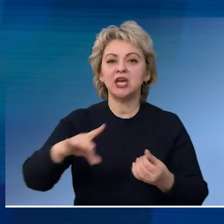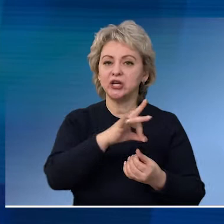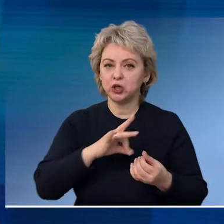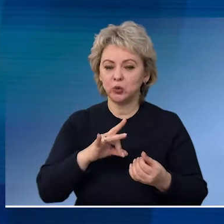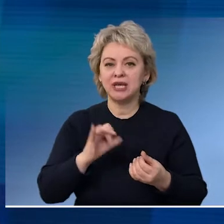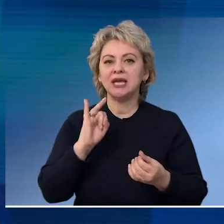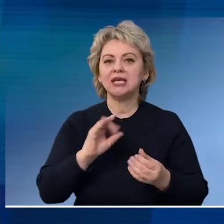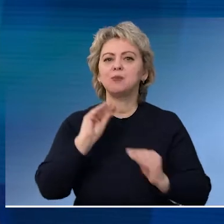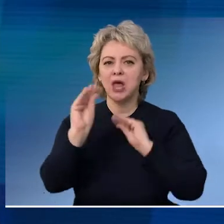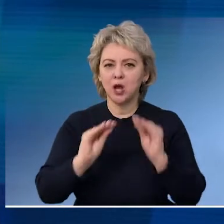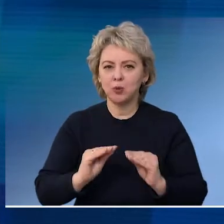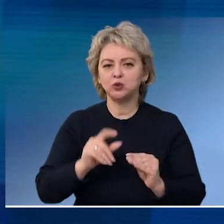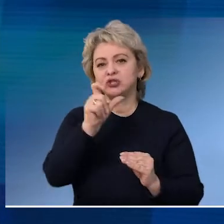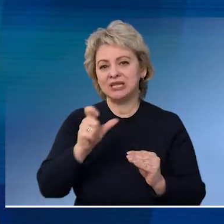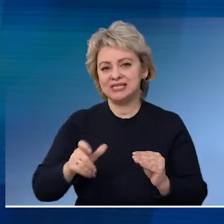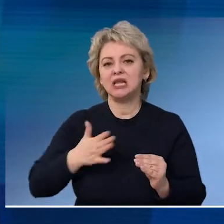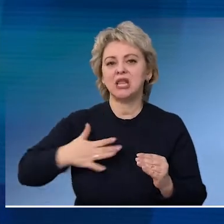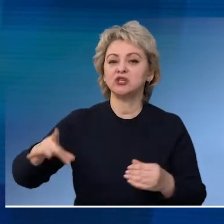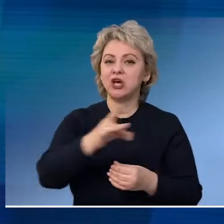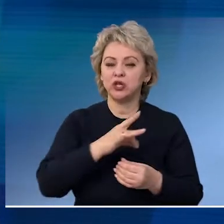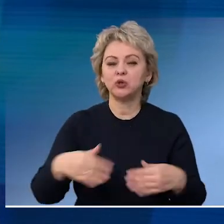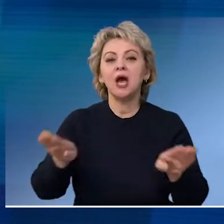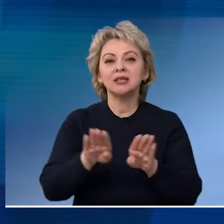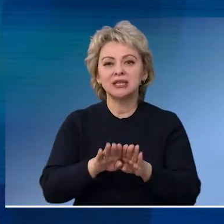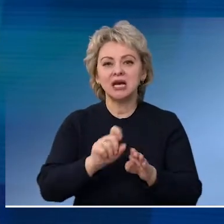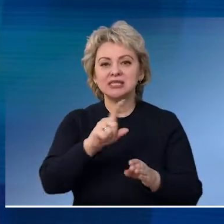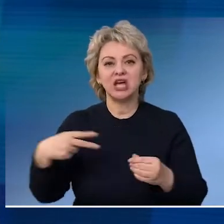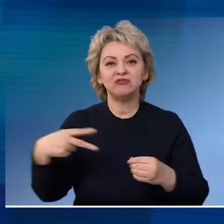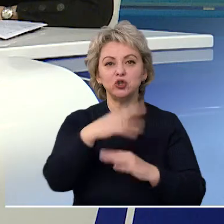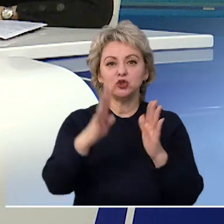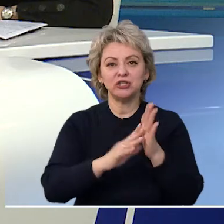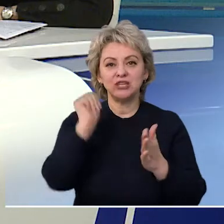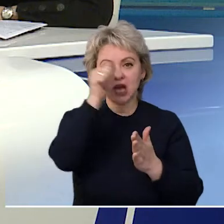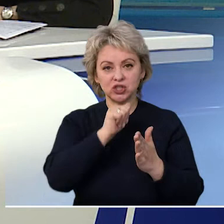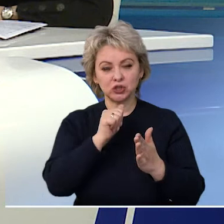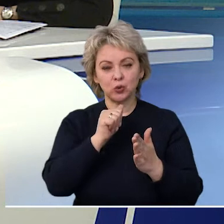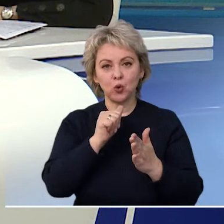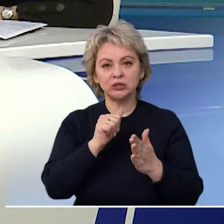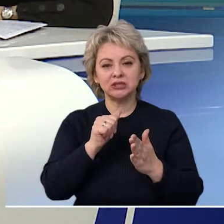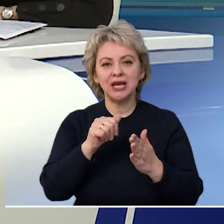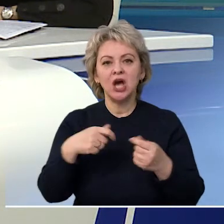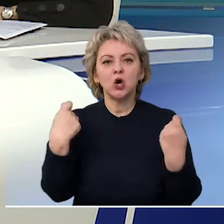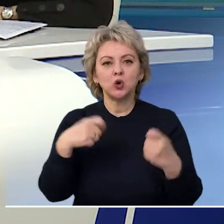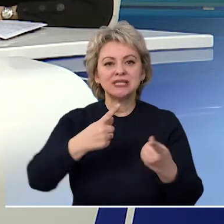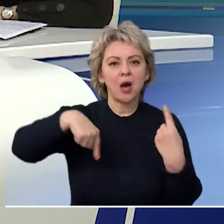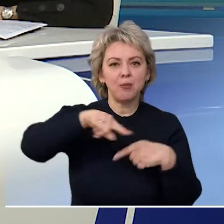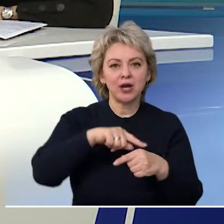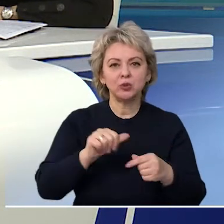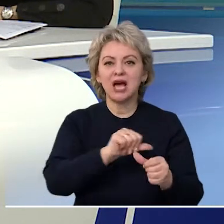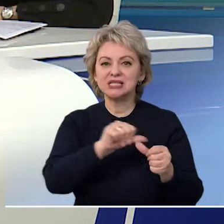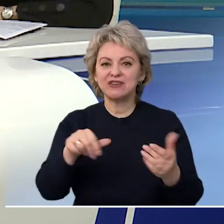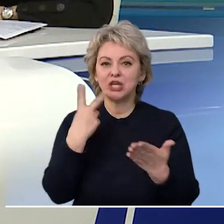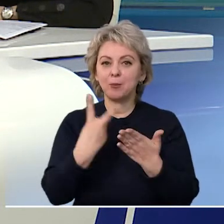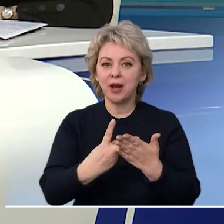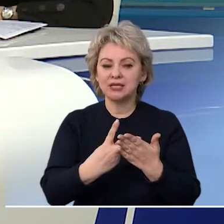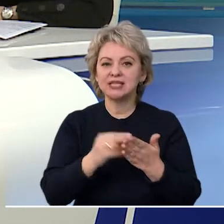экономики региона и благополучия населения нашего региона. Так вот, за 2019 год розничный товарооборот, один